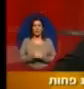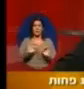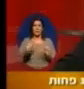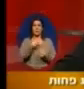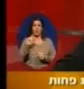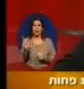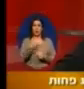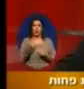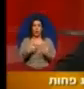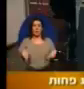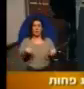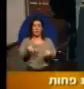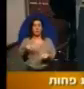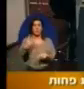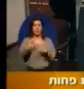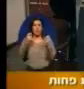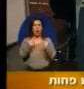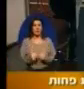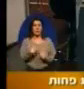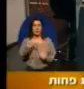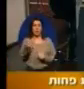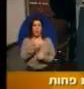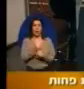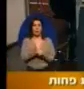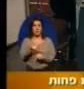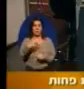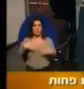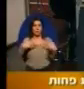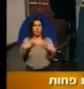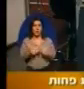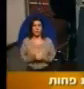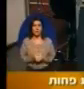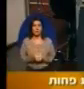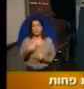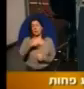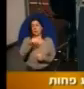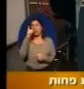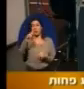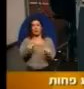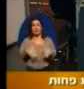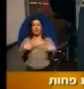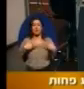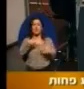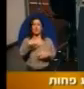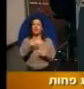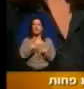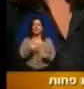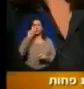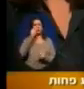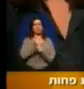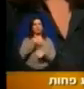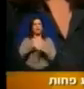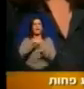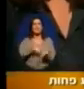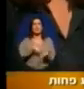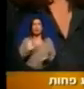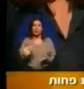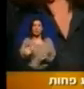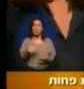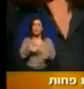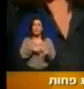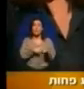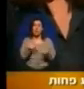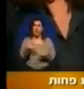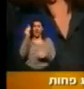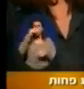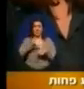גדולים וחזקים, אז כל העובדים יהיו מאושרים. אני לא יודעת אם מאושרים, אבל בוודאי הם יוכלו לעמוד על זכויותיהם באיזשהו אופן, כי הידיעות